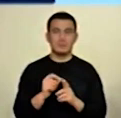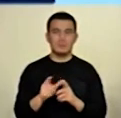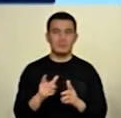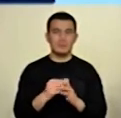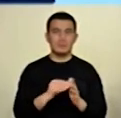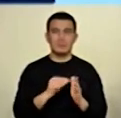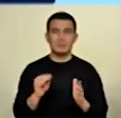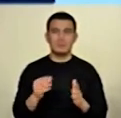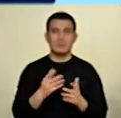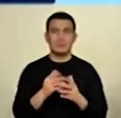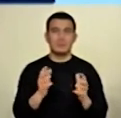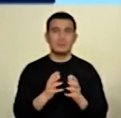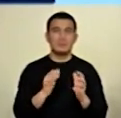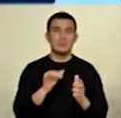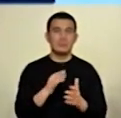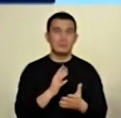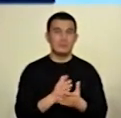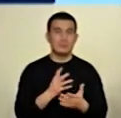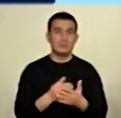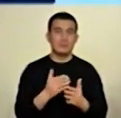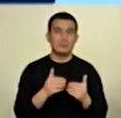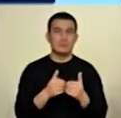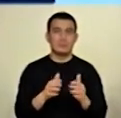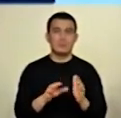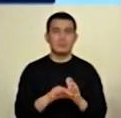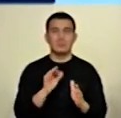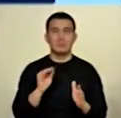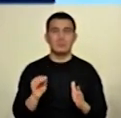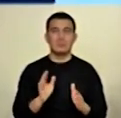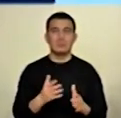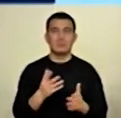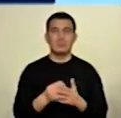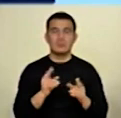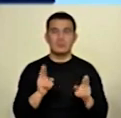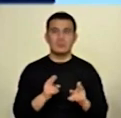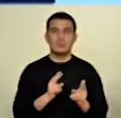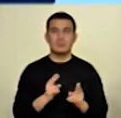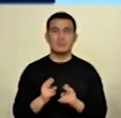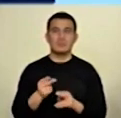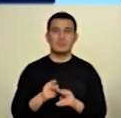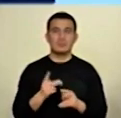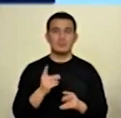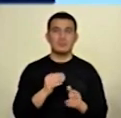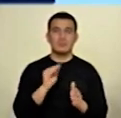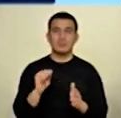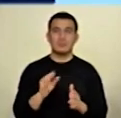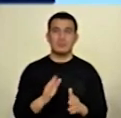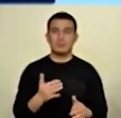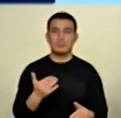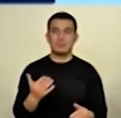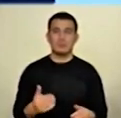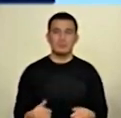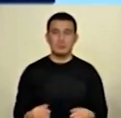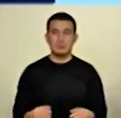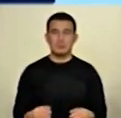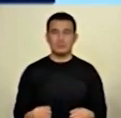va kompyuterimiz xotirasidan rasmni tanlab открыть tugmasini bosdik. Shu ketma-ketlikda birinchi rasmimiz yuklanib qo'yilmoqda mana. Hozir ko'ramiz